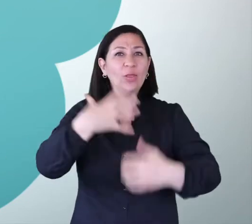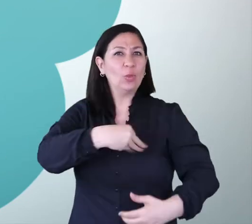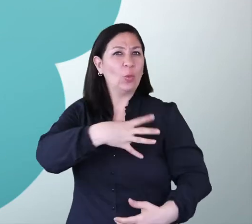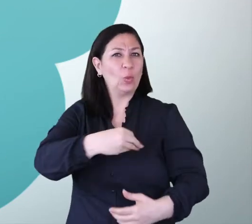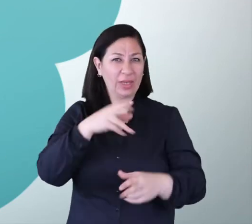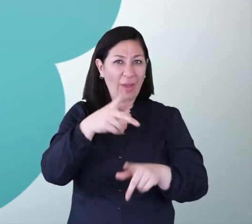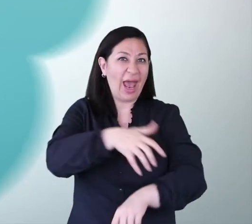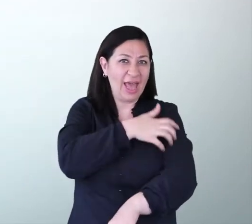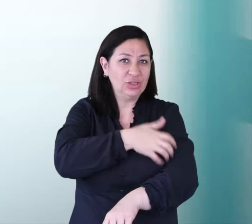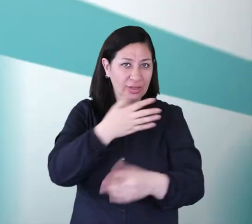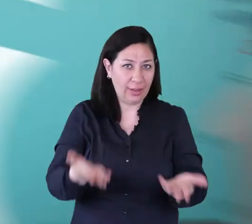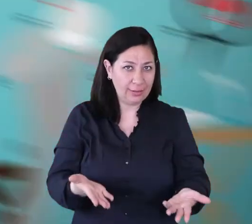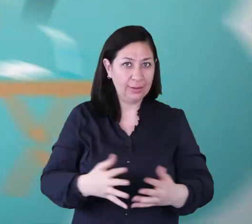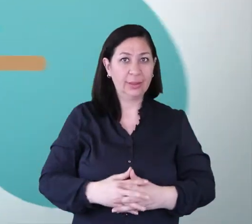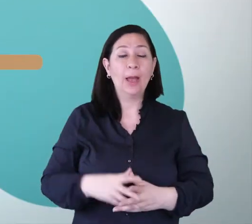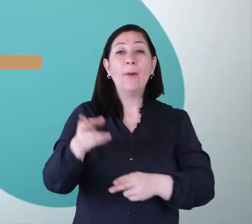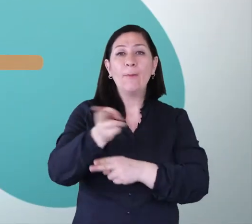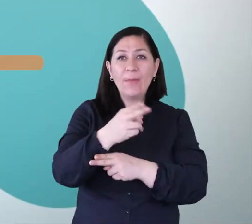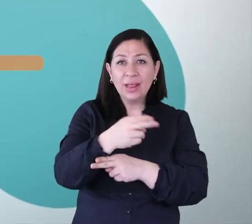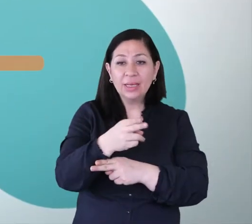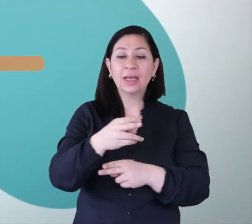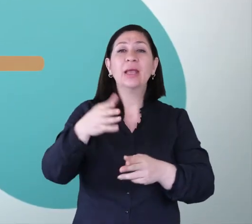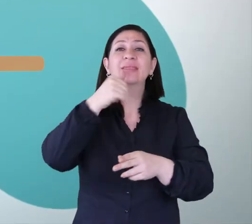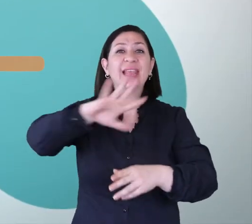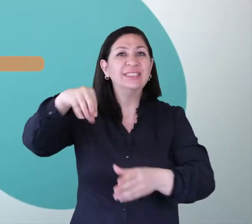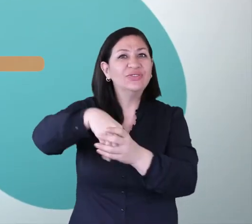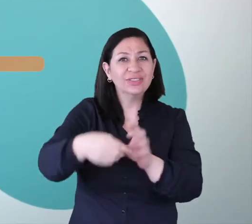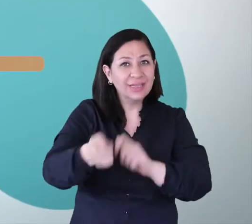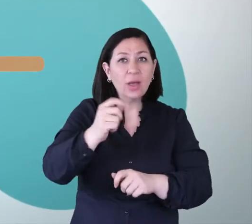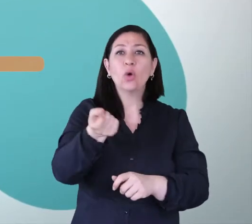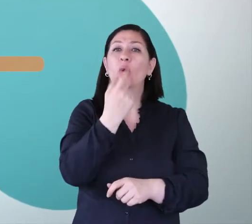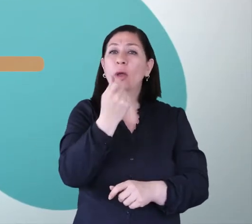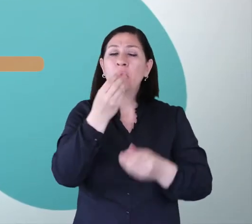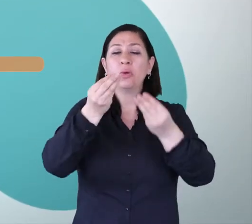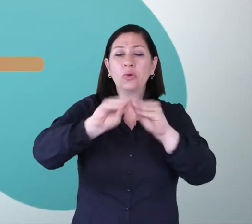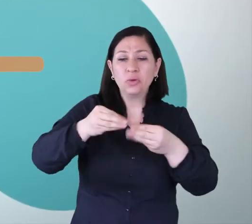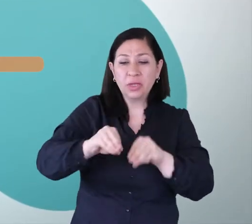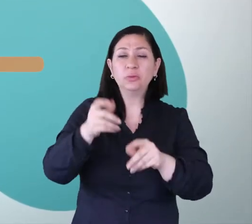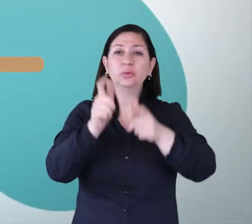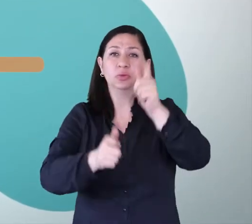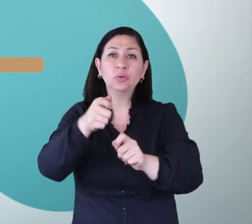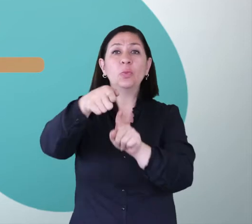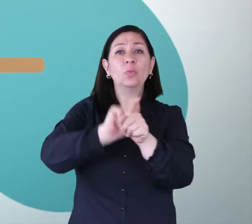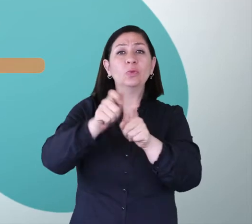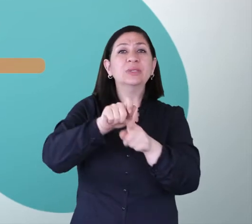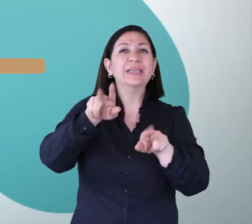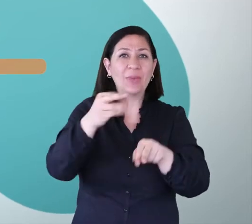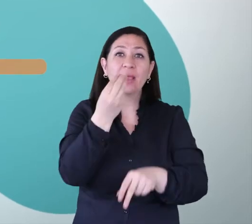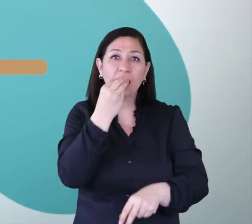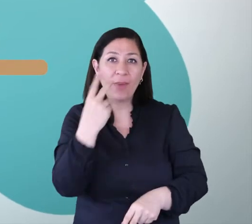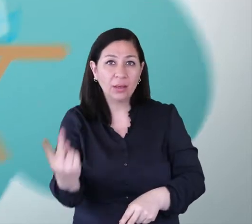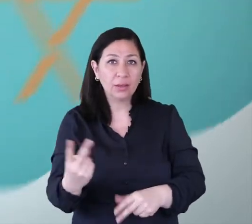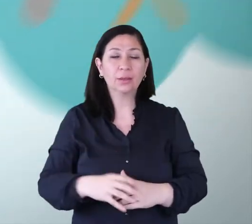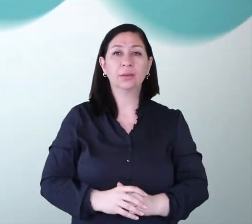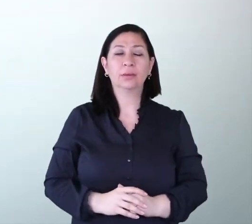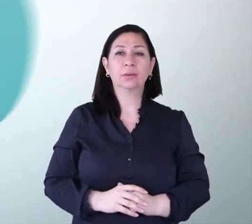gibi alerjenler, balık, kabuklu deniz ürünleri, kuru yemiş, yumurta, süt, muz gibi bazı besin